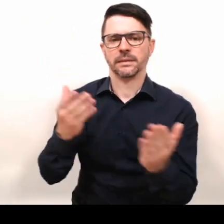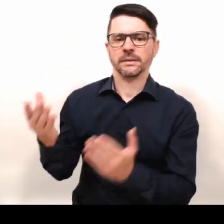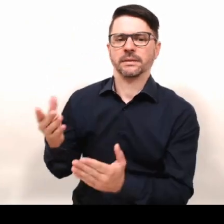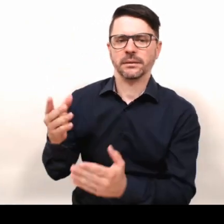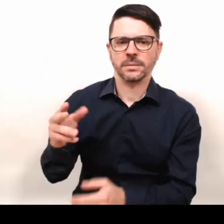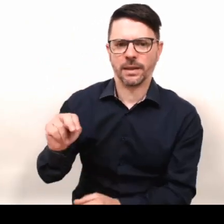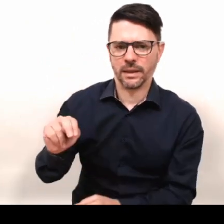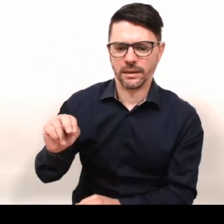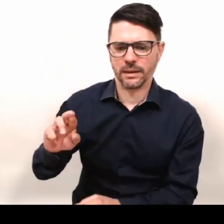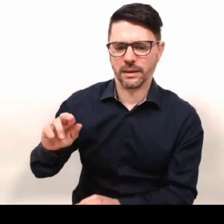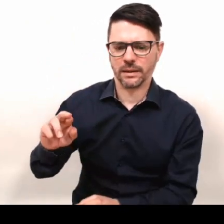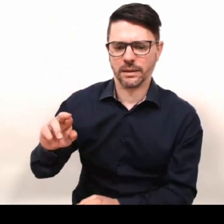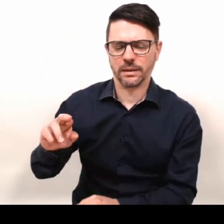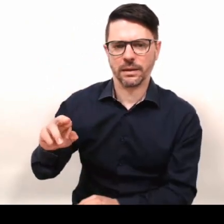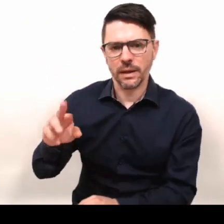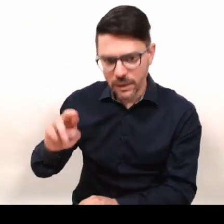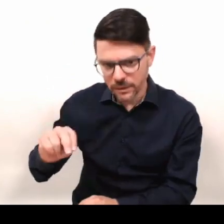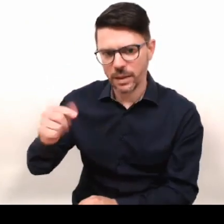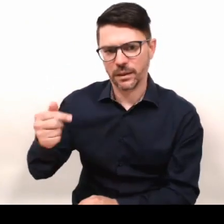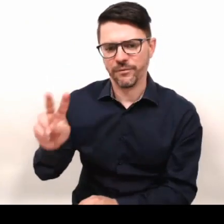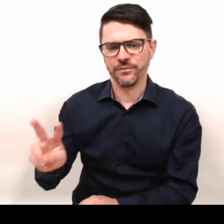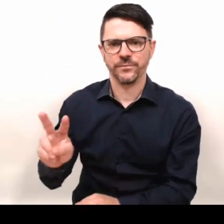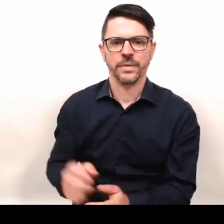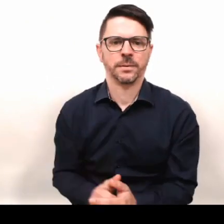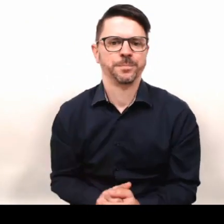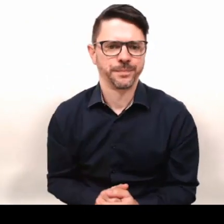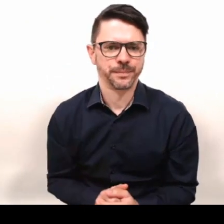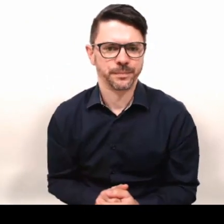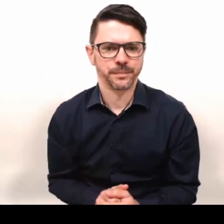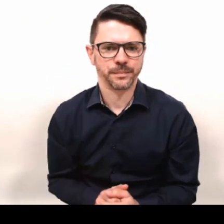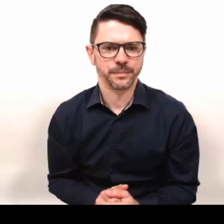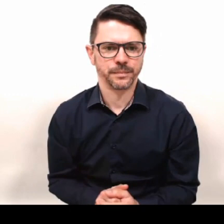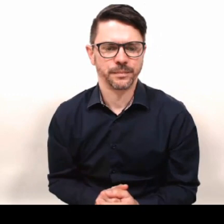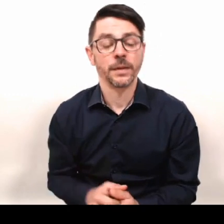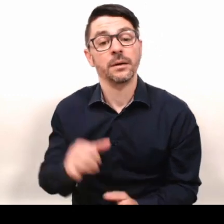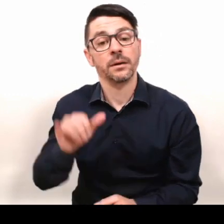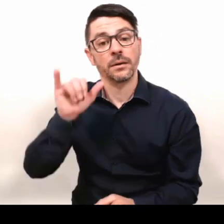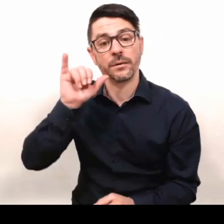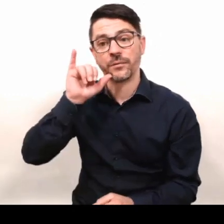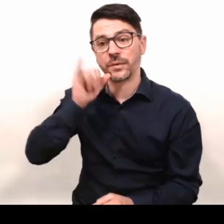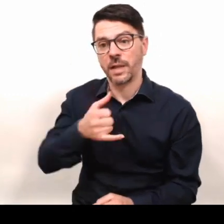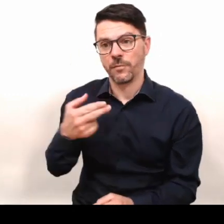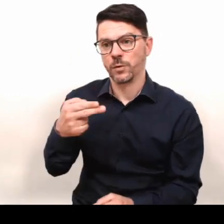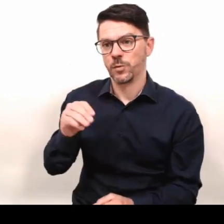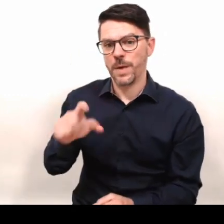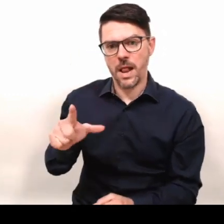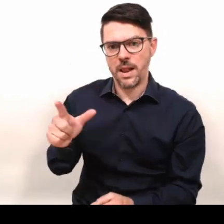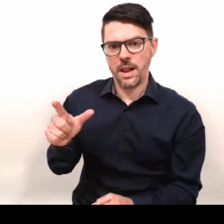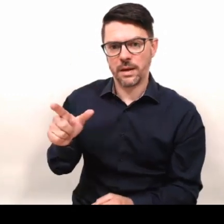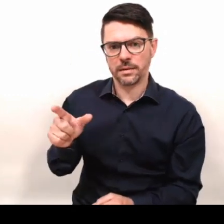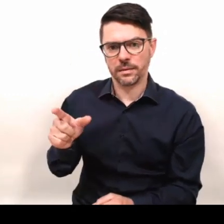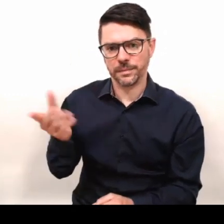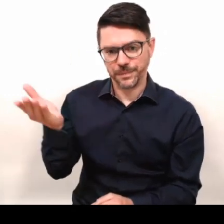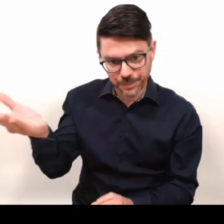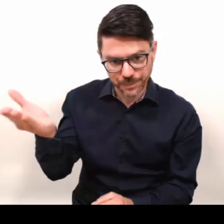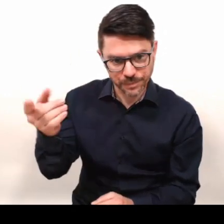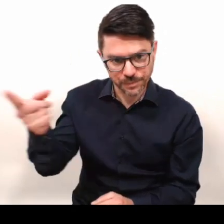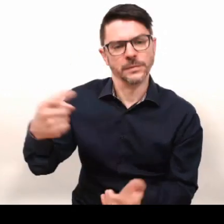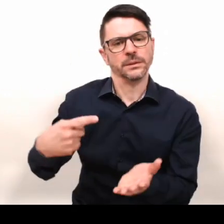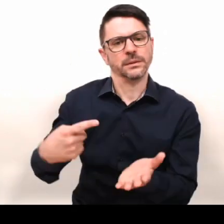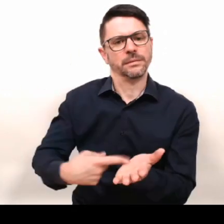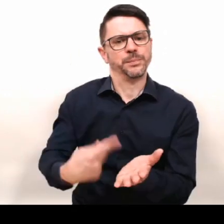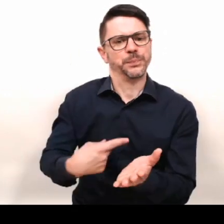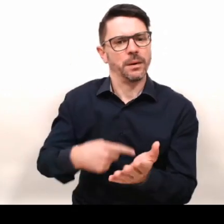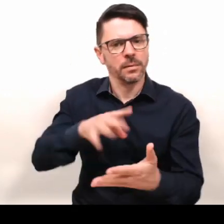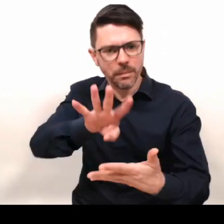bisschen die Perspektive angesprochen. Die fordern natürlich Planungssicherheit, auch so eine Art Rettungsschirm. Schaut man sich das nochmal genauer an, dass man da